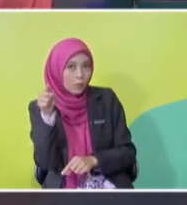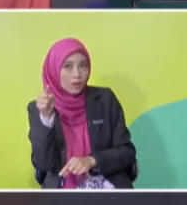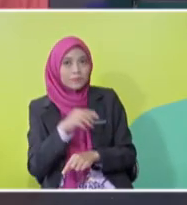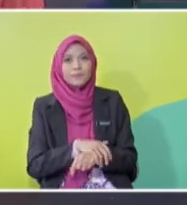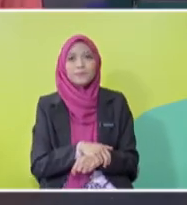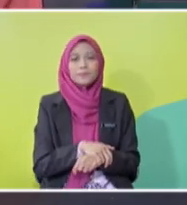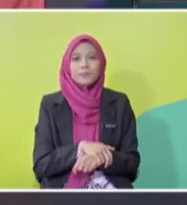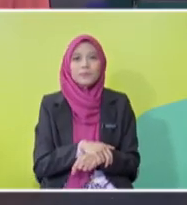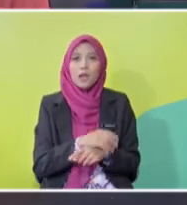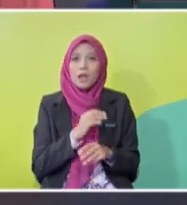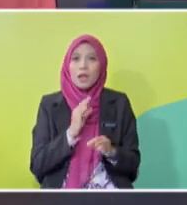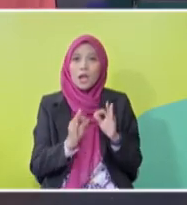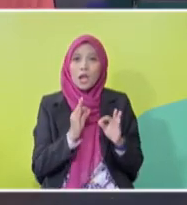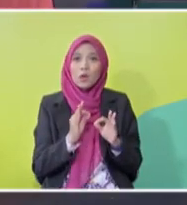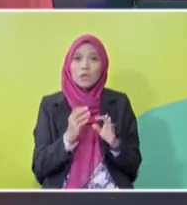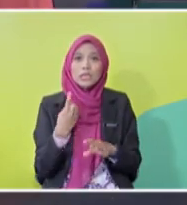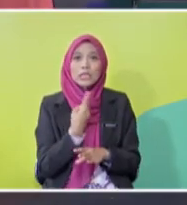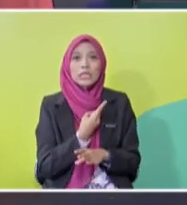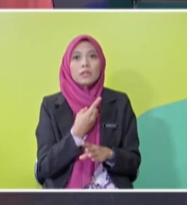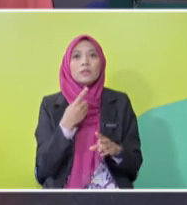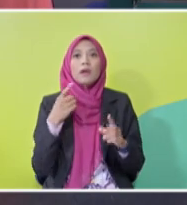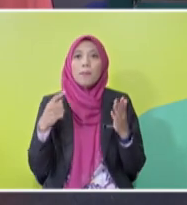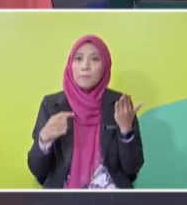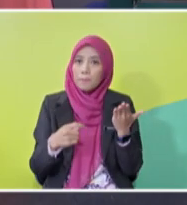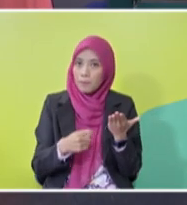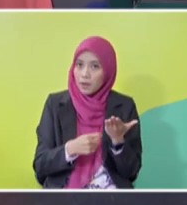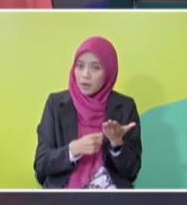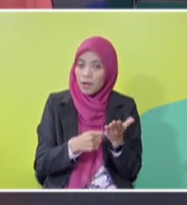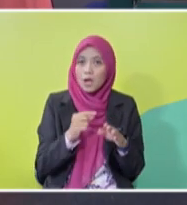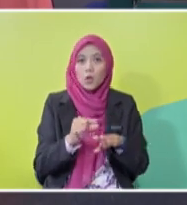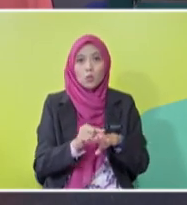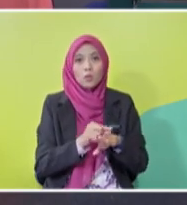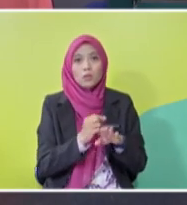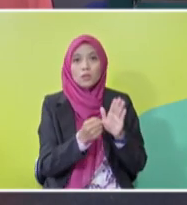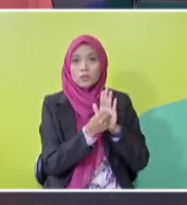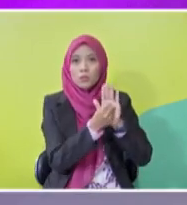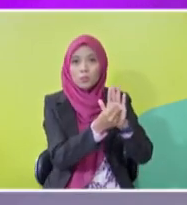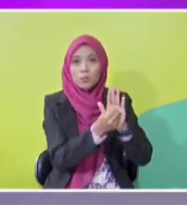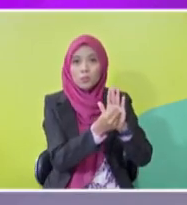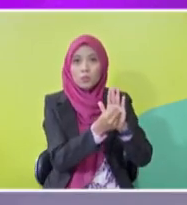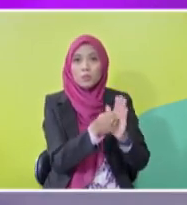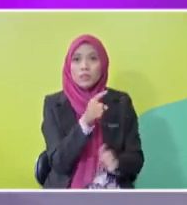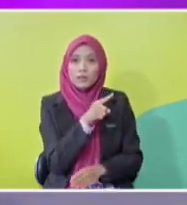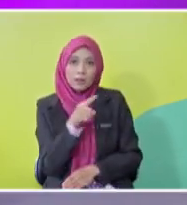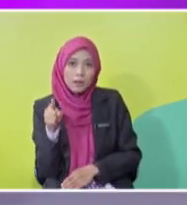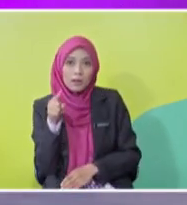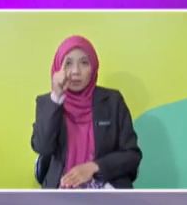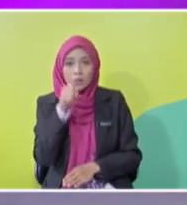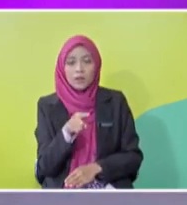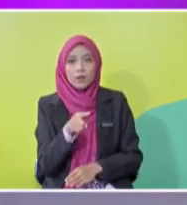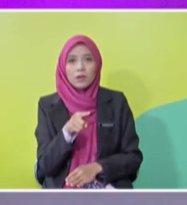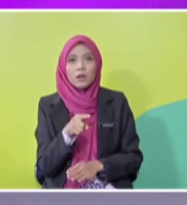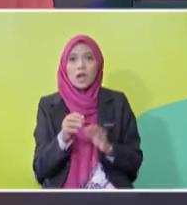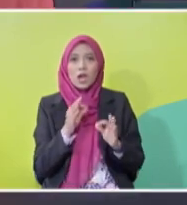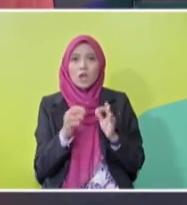kalau untuk kita tambah kita guna simbol yang pertama tadi ada yang melintang ada yang menegak kalau ini kita tidak butuh